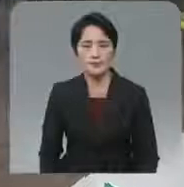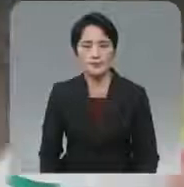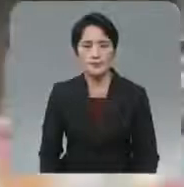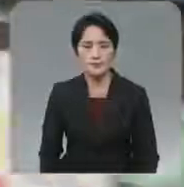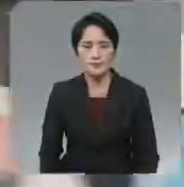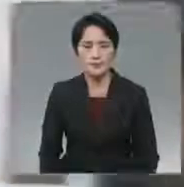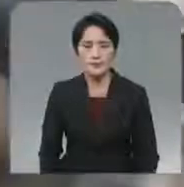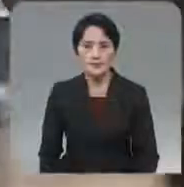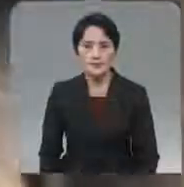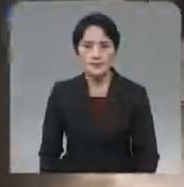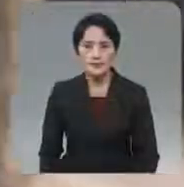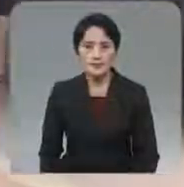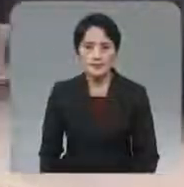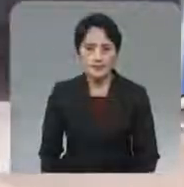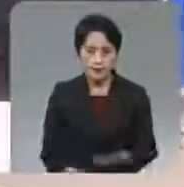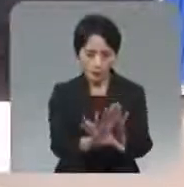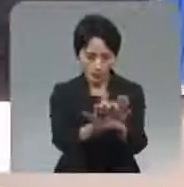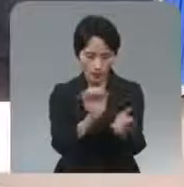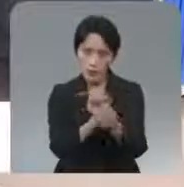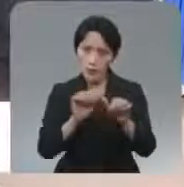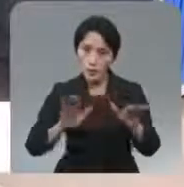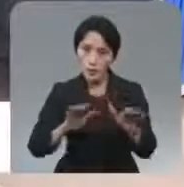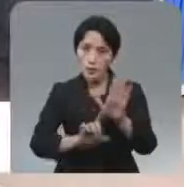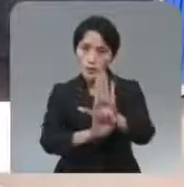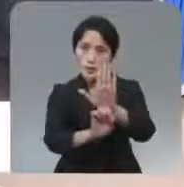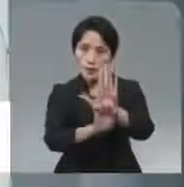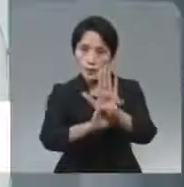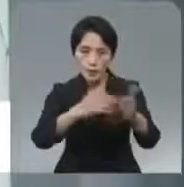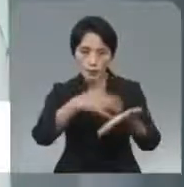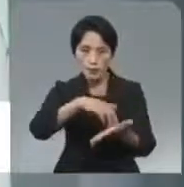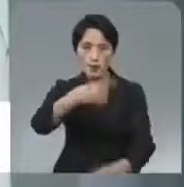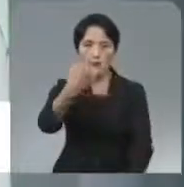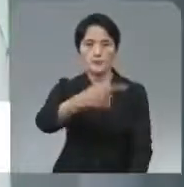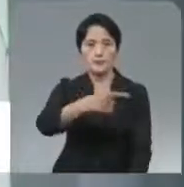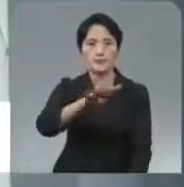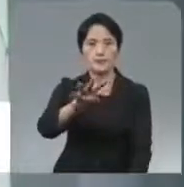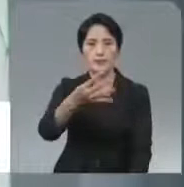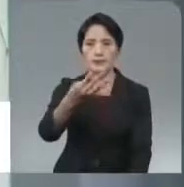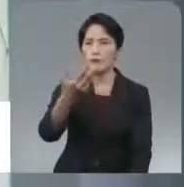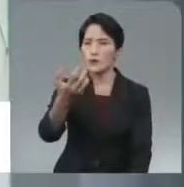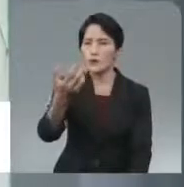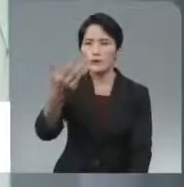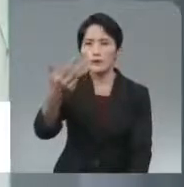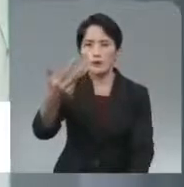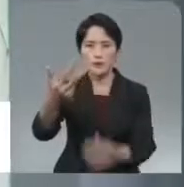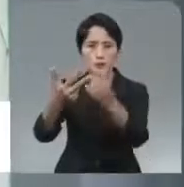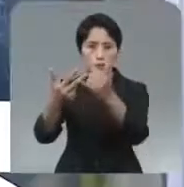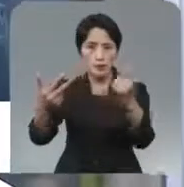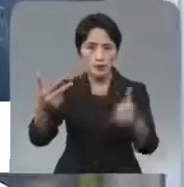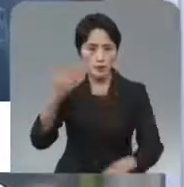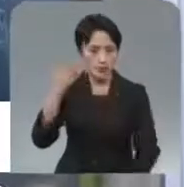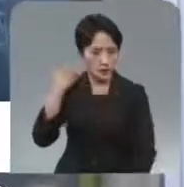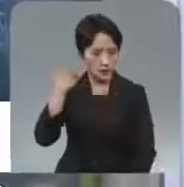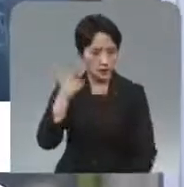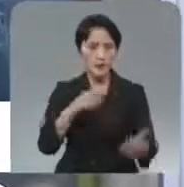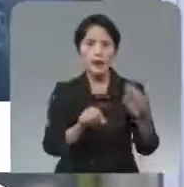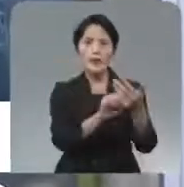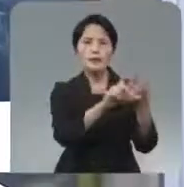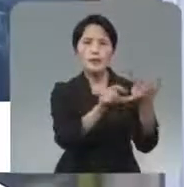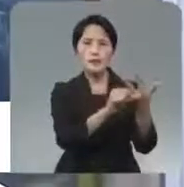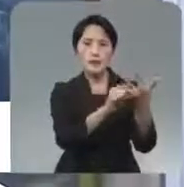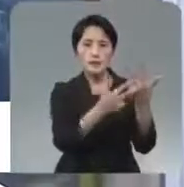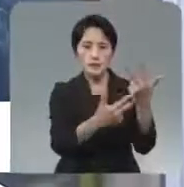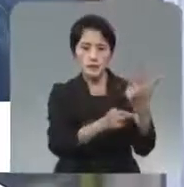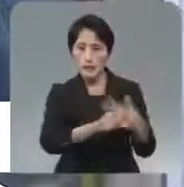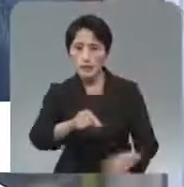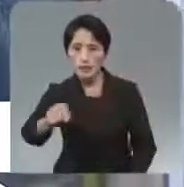la pandémie de kovy 19 continue de sévir en corée du sud au cours des dernières vingt quatre heures 1487 nouvelles